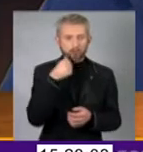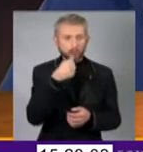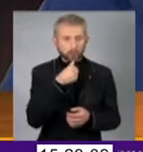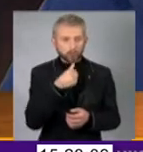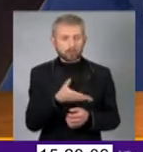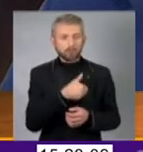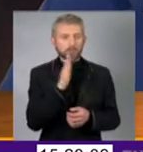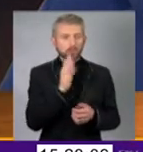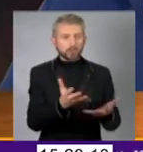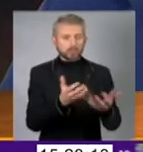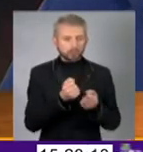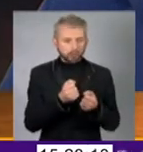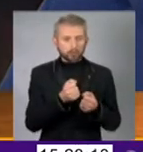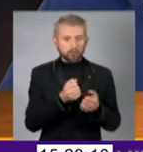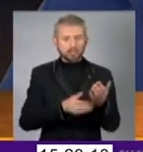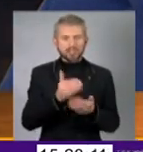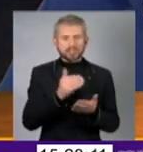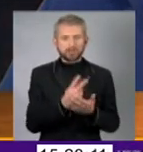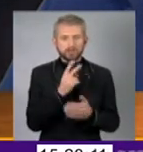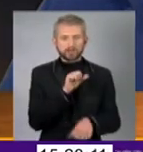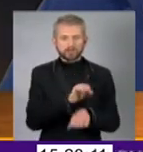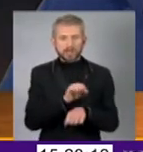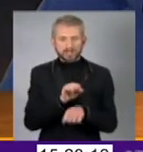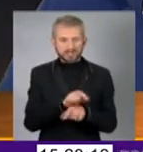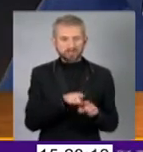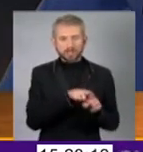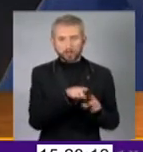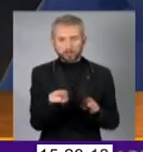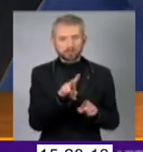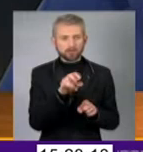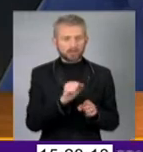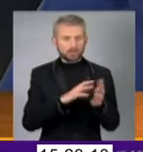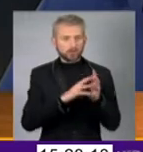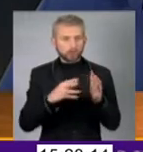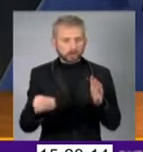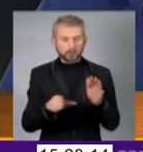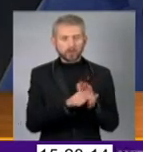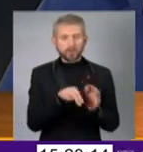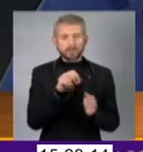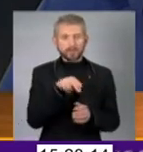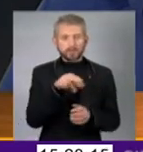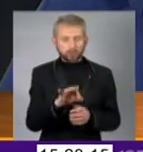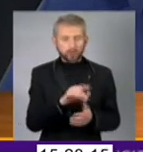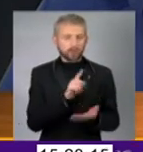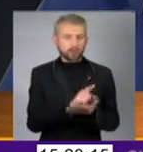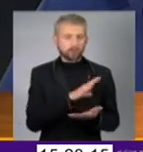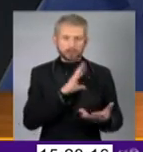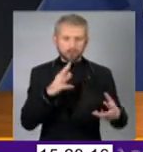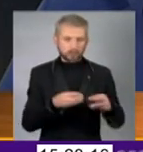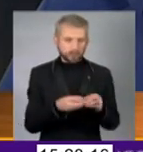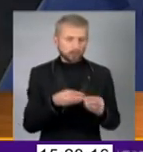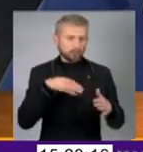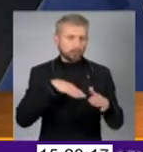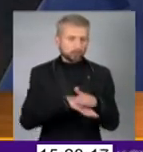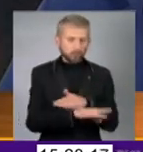ми отримаємо кінцево дві станції з відгалуження на Виноградар, з відповідним депо. Ми маємо отримати кінцевий продукт – метро на